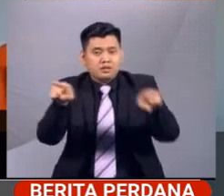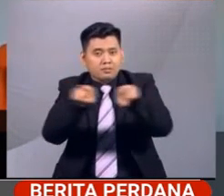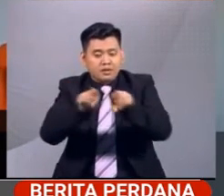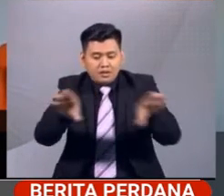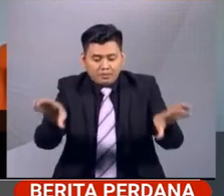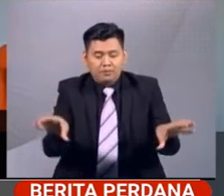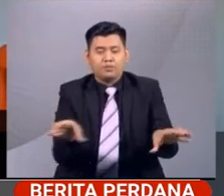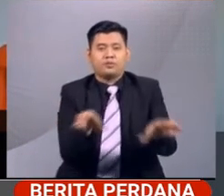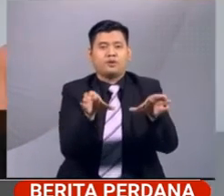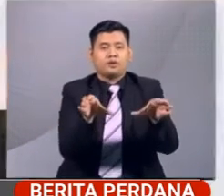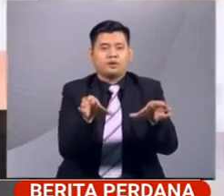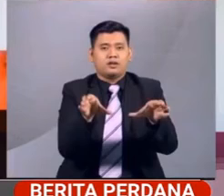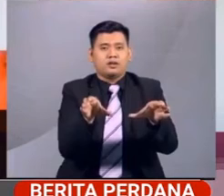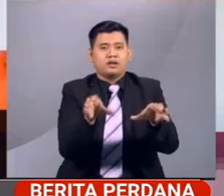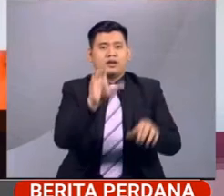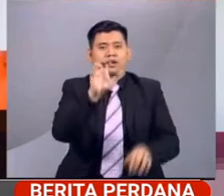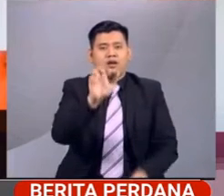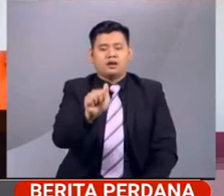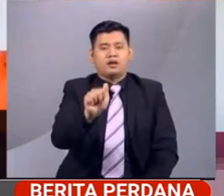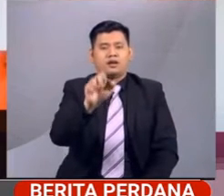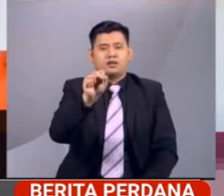oleh Asikin